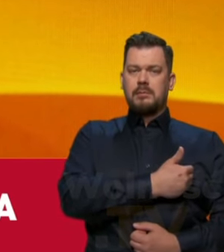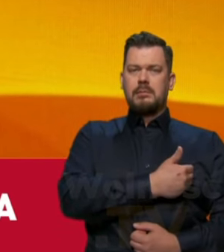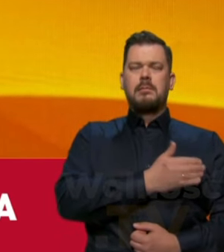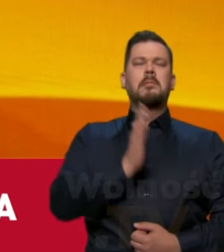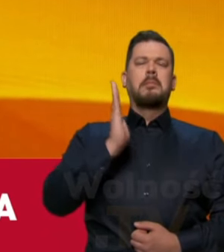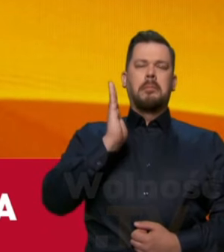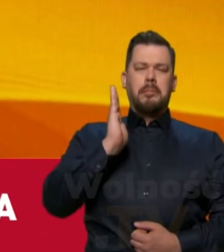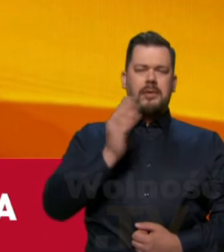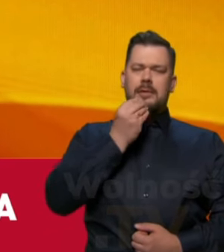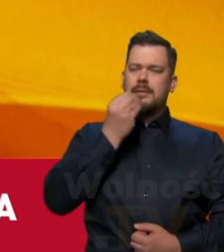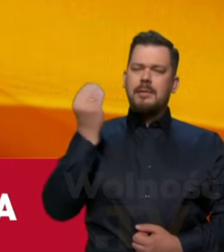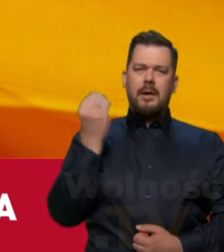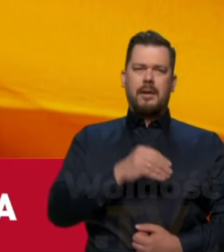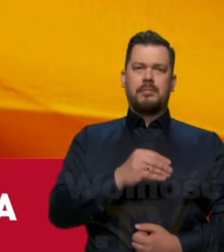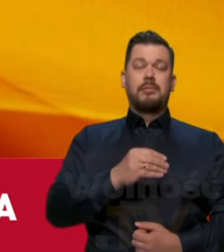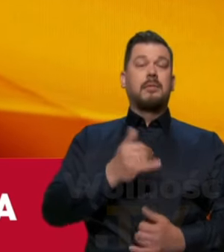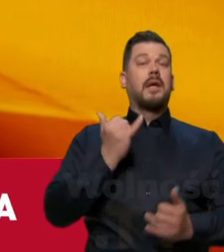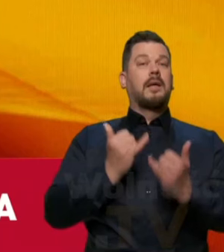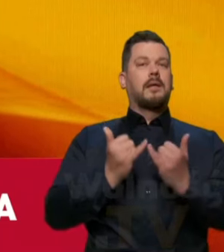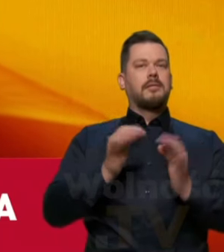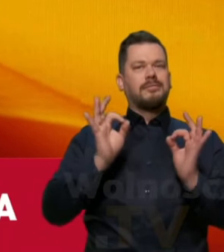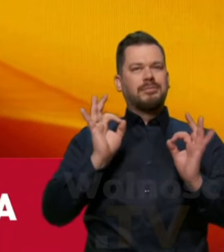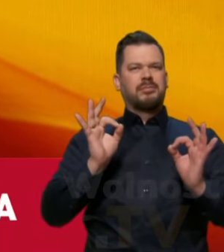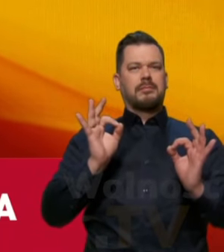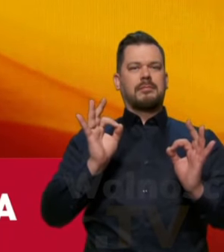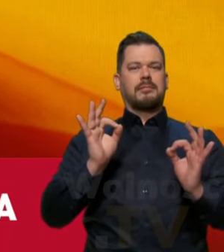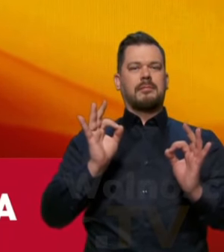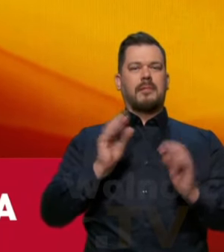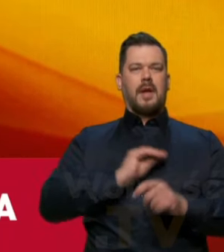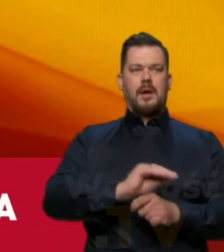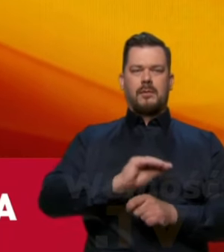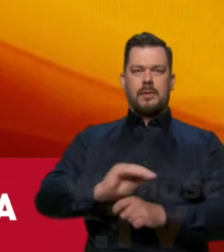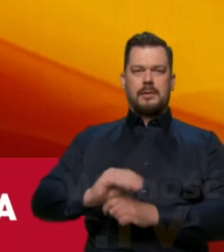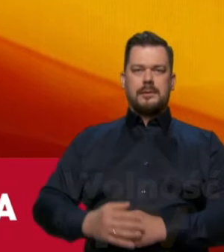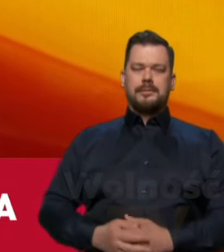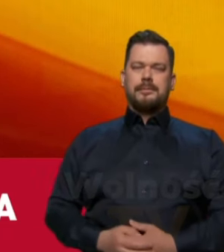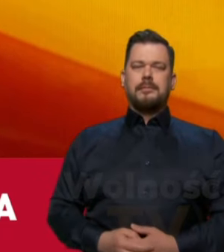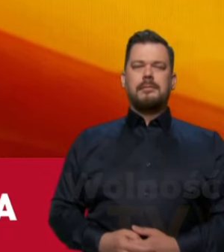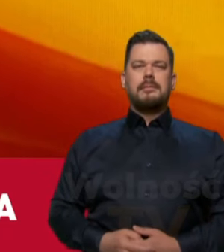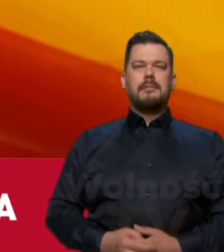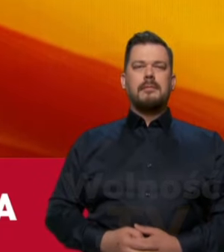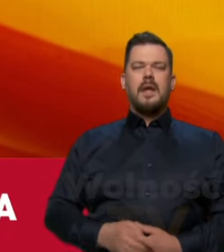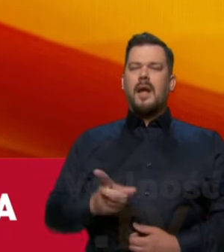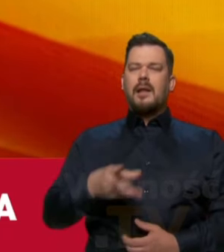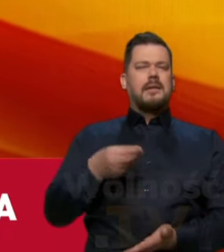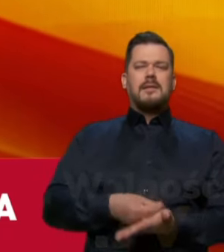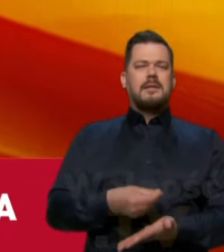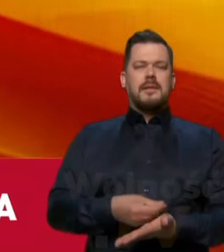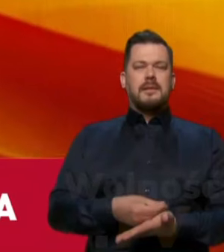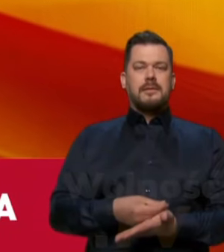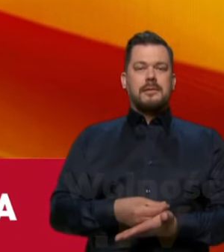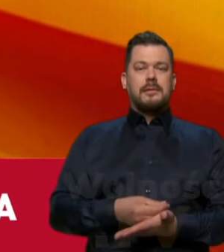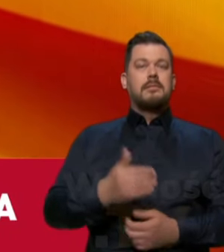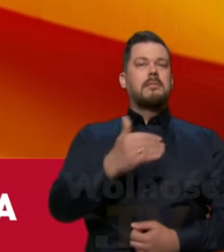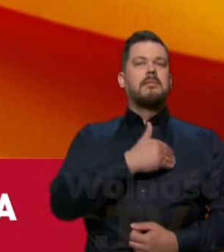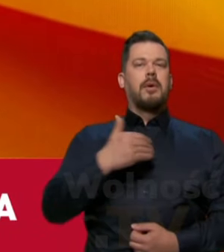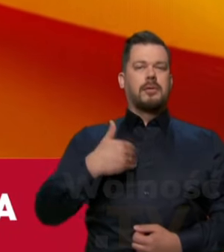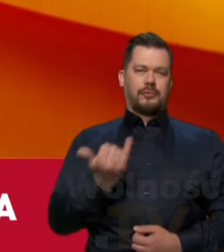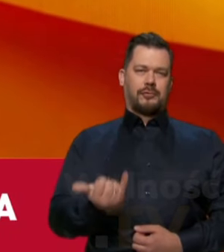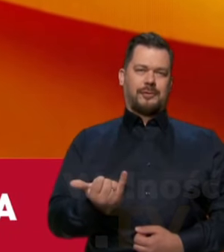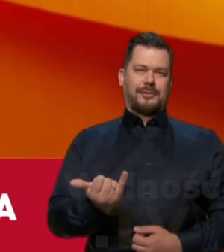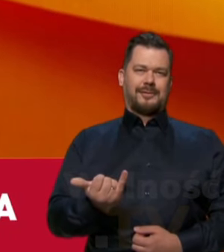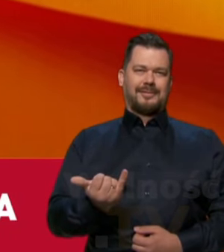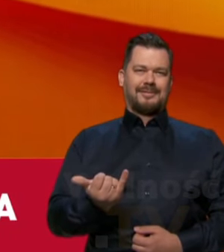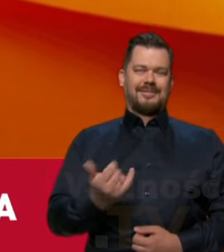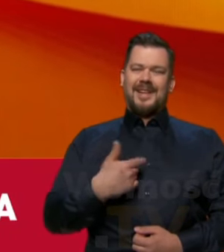będą najlepsze wtedy, kiedy będzie szlachetna rywalizacja. To, co mamy najcenniejszego, polskie dzieci, nie